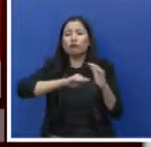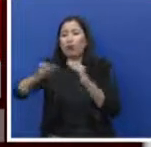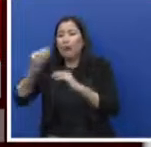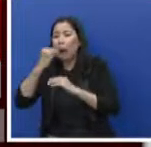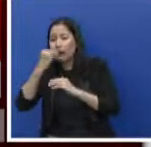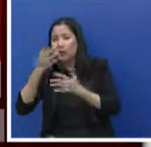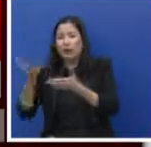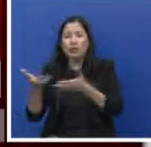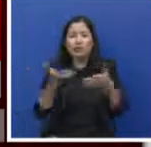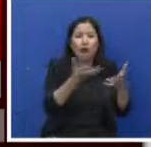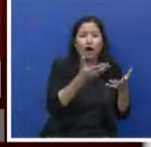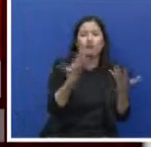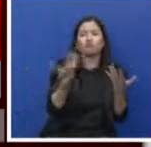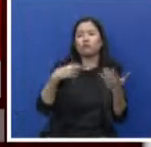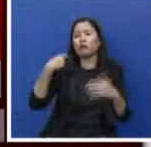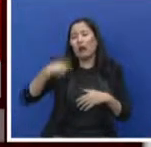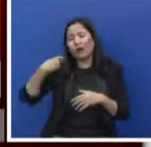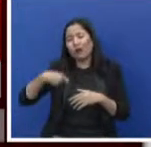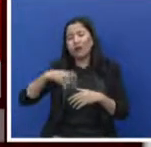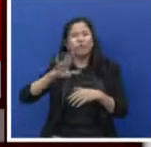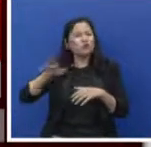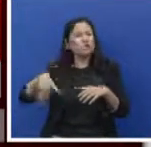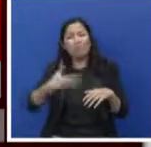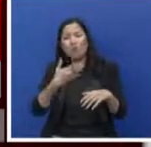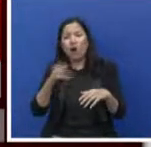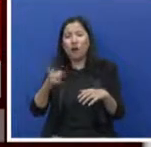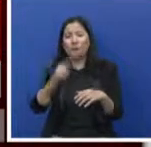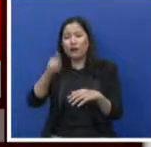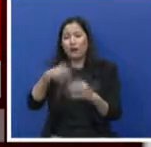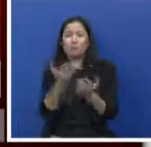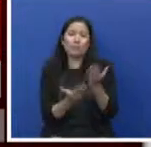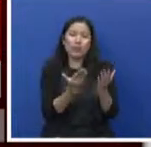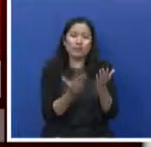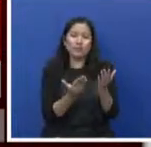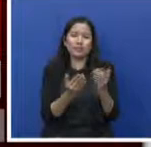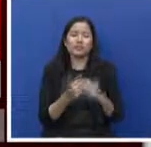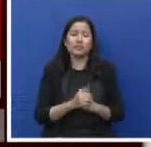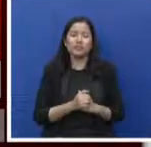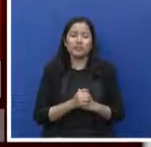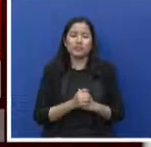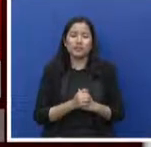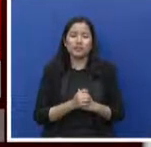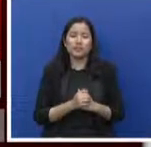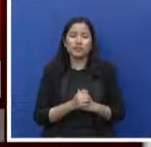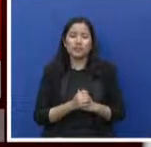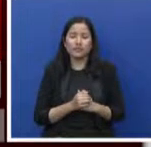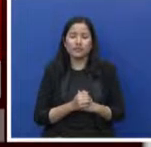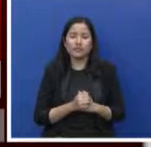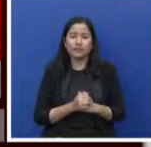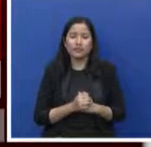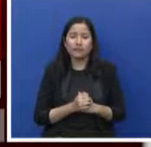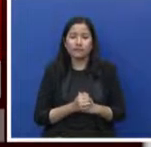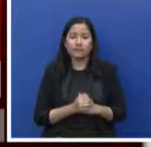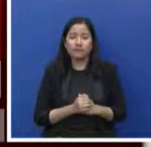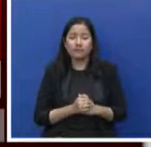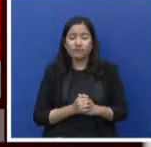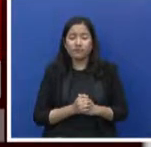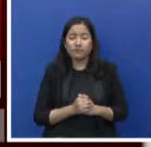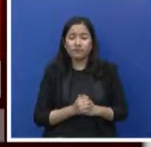dari karyawan, mitra driver, mitra usaha, sampai pengguna aplikasi Gojek. Kemudian kan